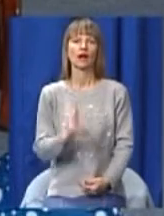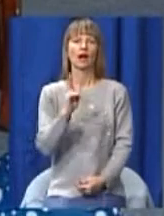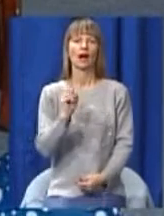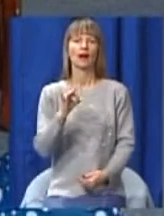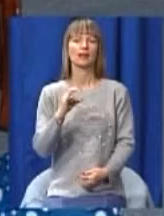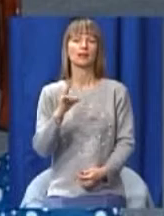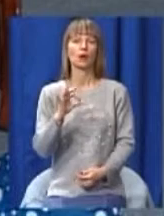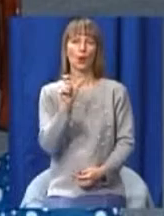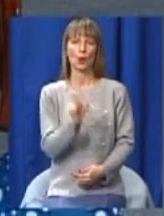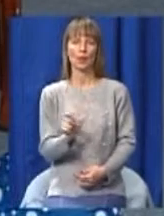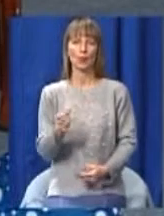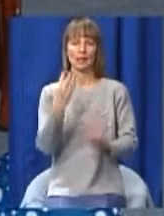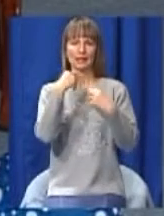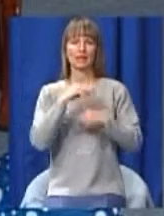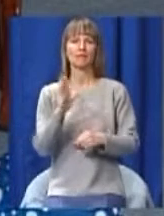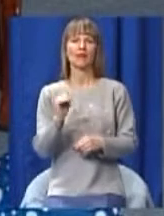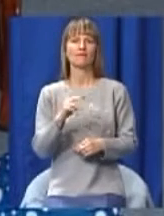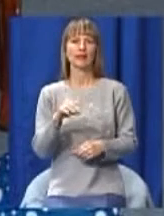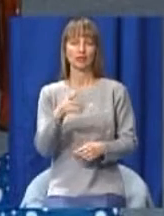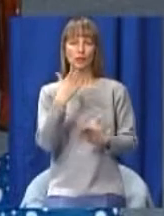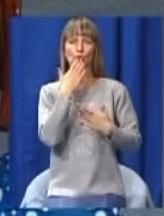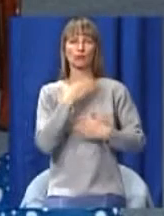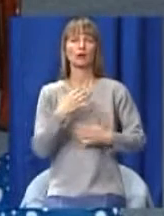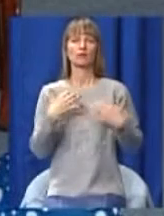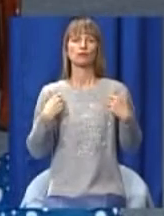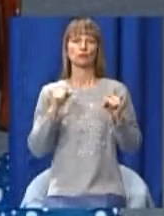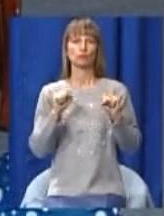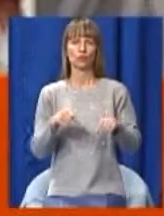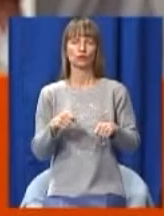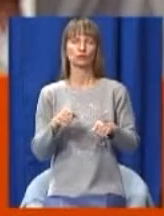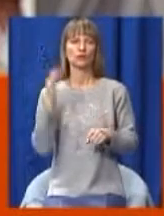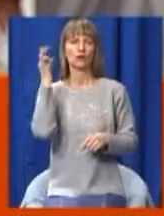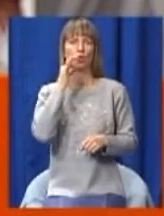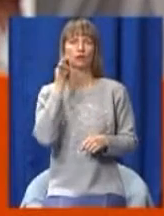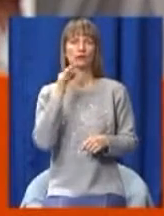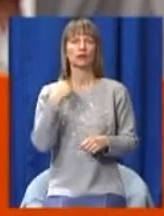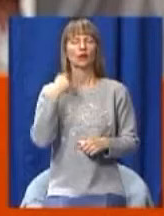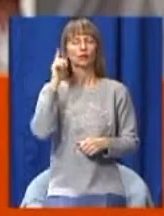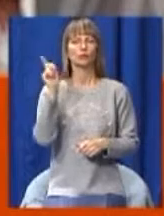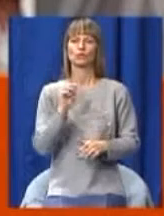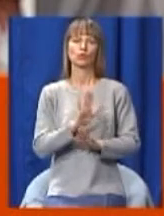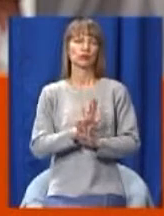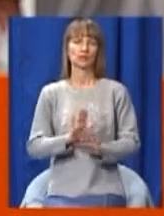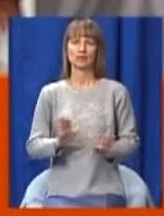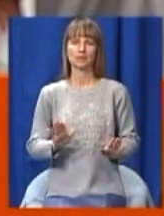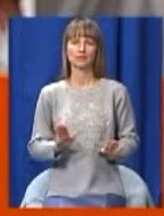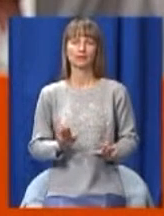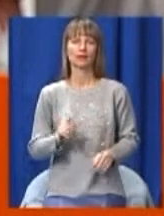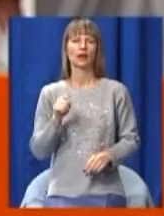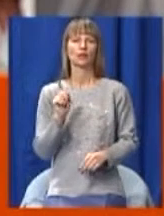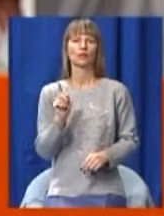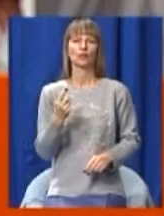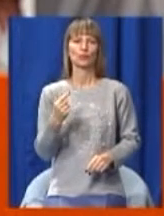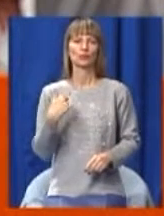Каринка, а от люди їдять вафлі, от ти полюбляєш. А тваринка, можна взагалі солодощі, як ти думаєш? Ні. А чому? Тому